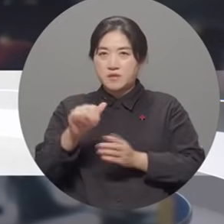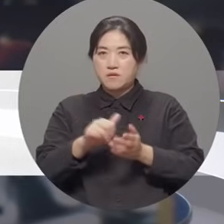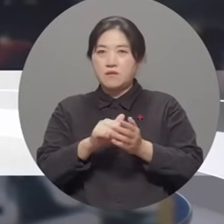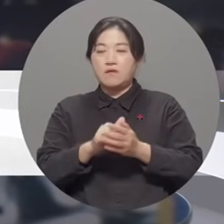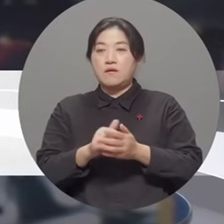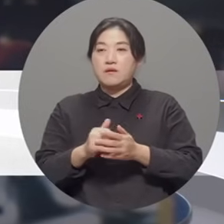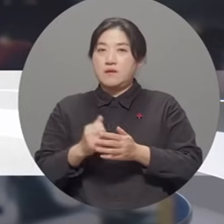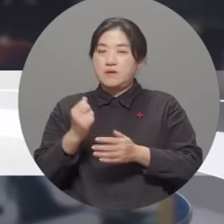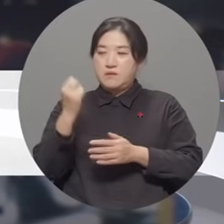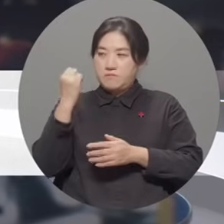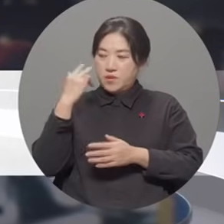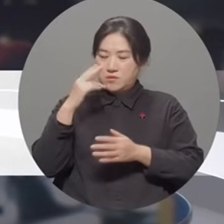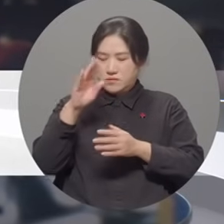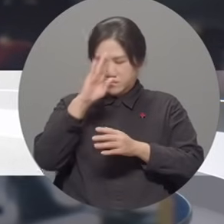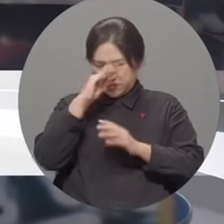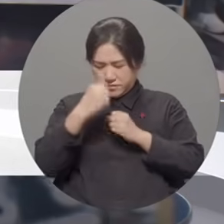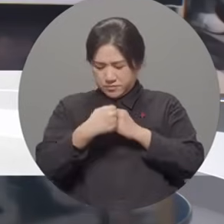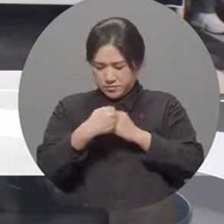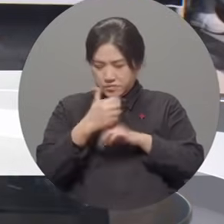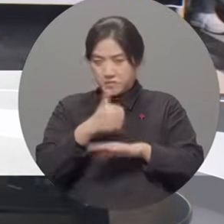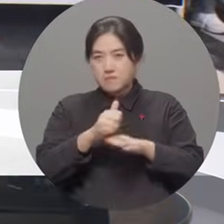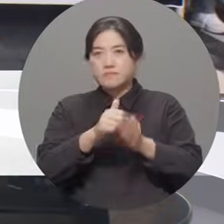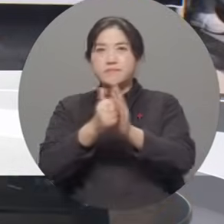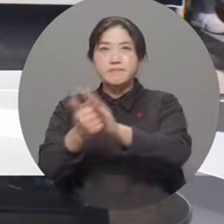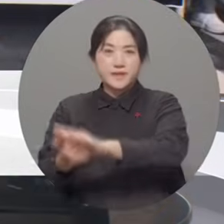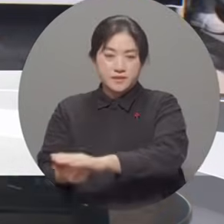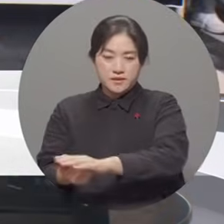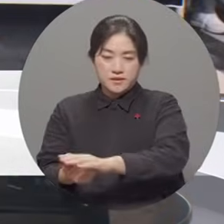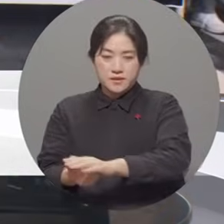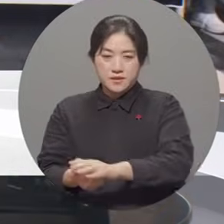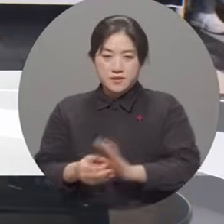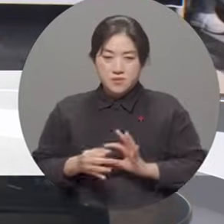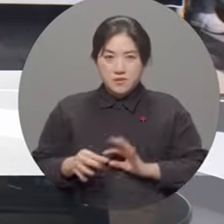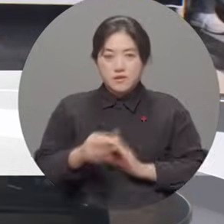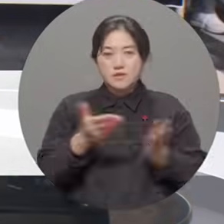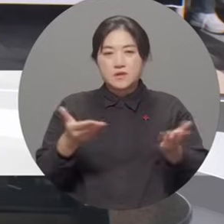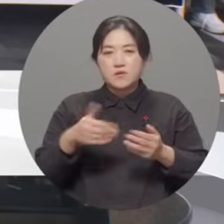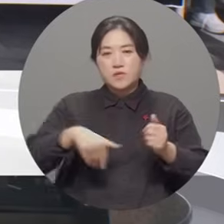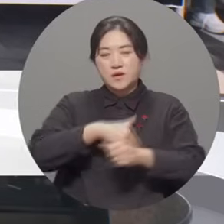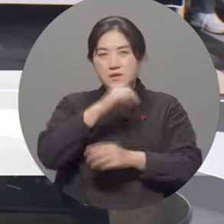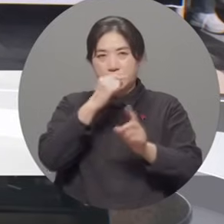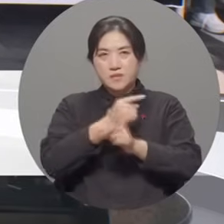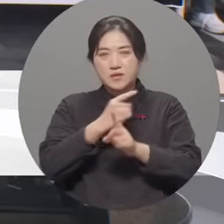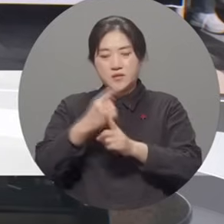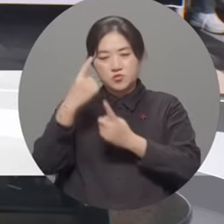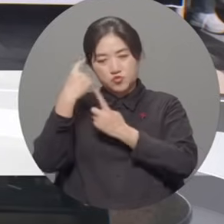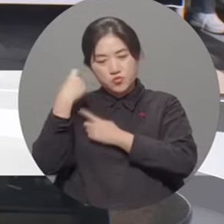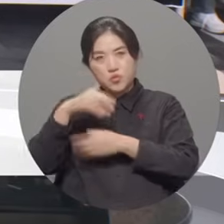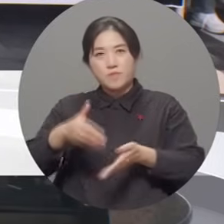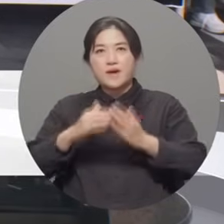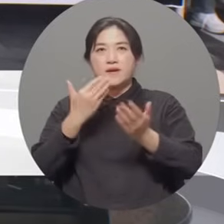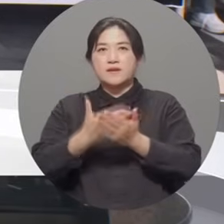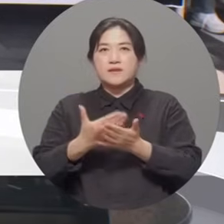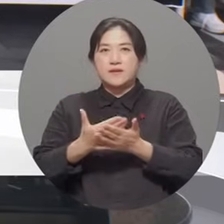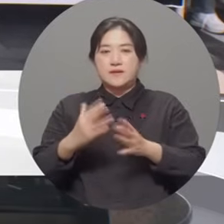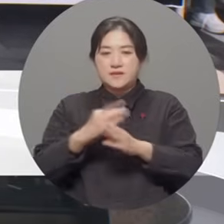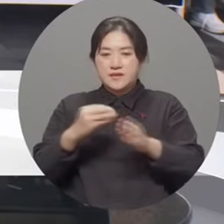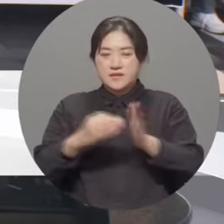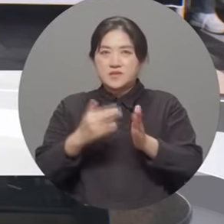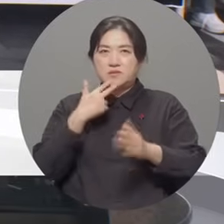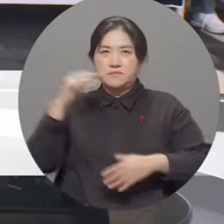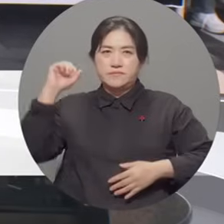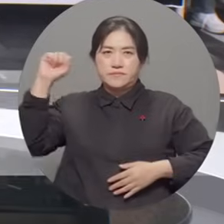세상을 떠났습니다. 동료들은 업무 환경 개선과 추모 공간 설치를 요구하면서 무기한 농성에